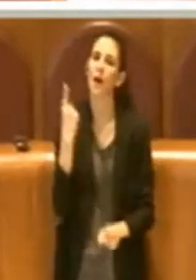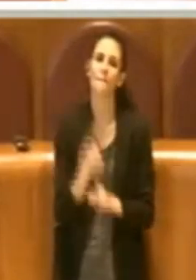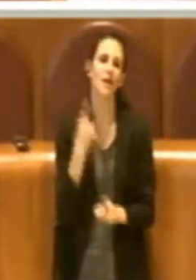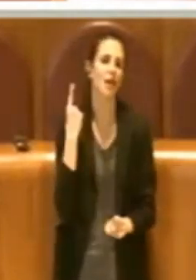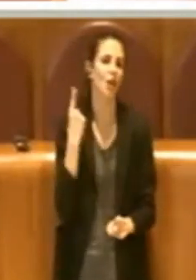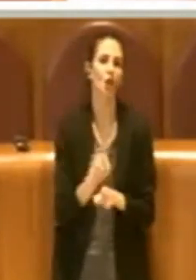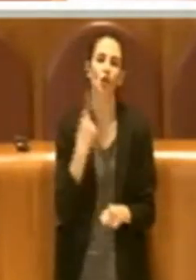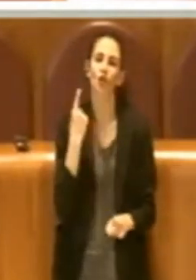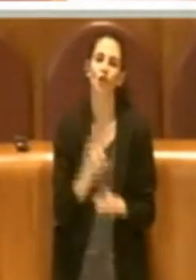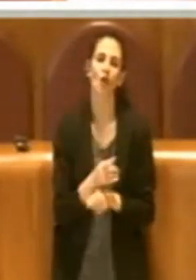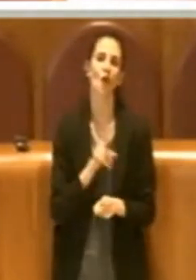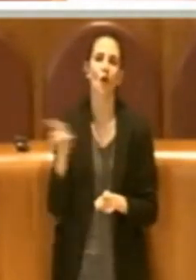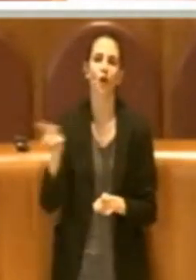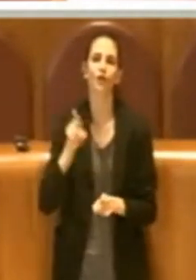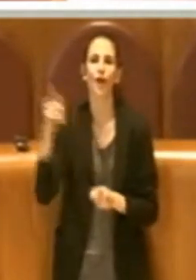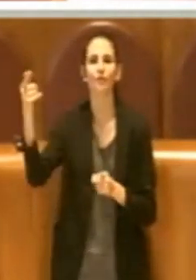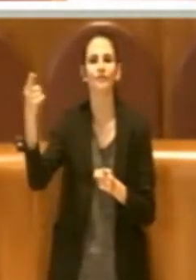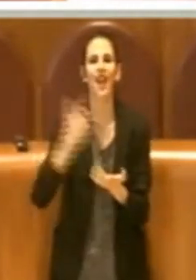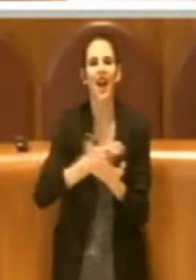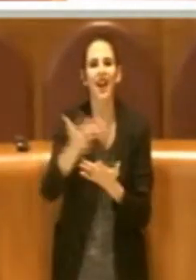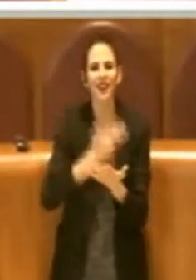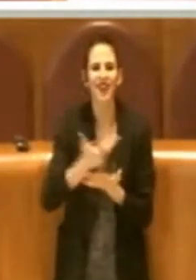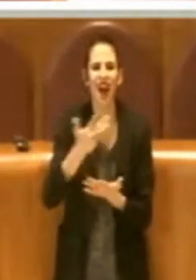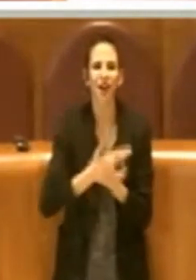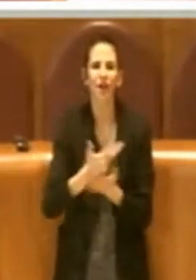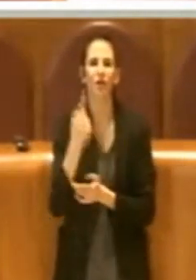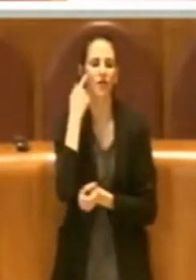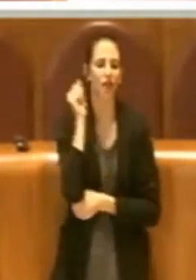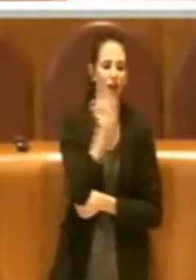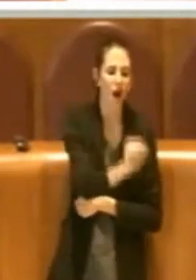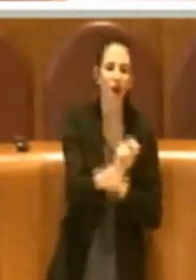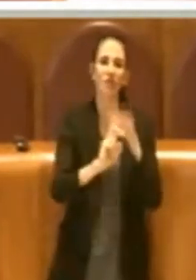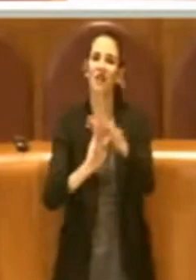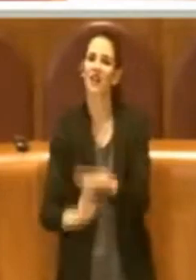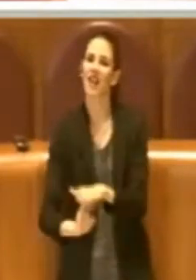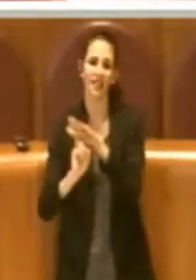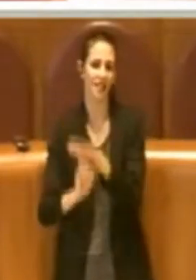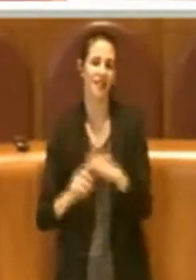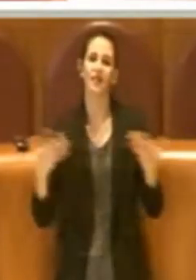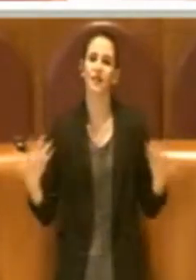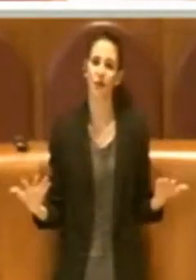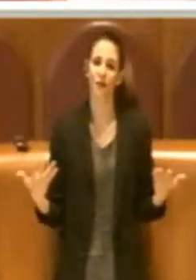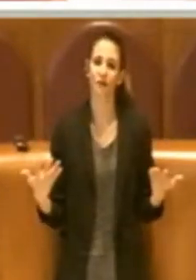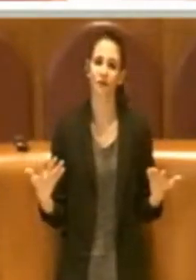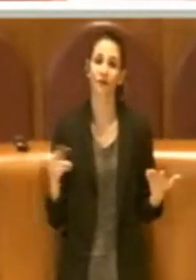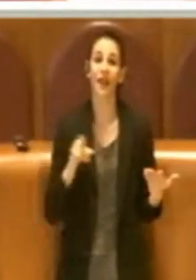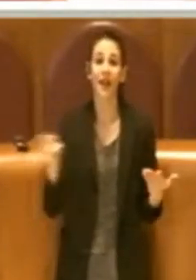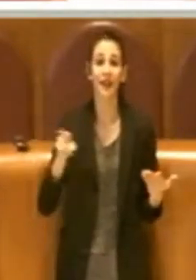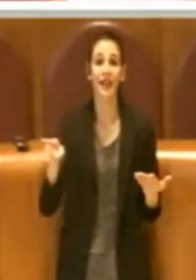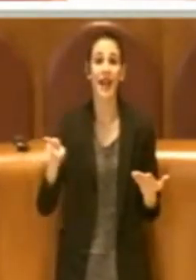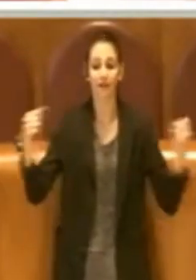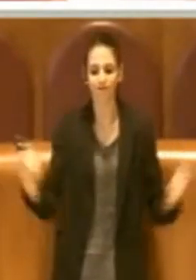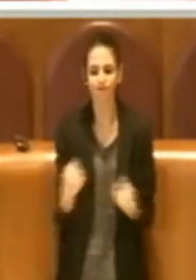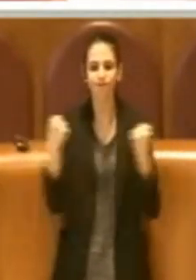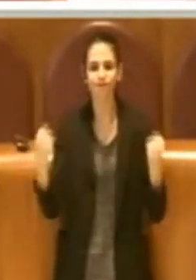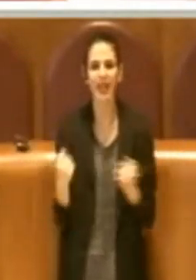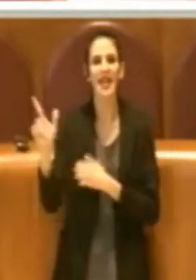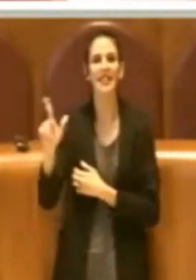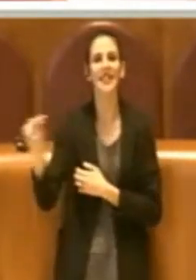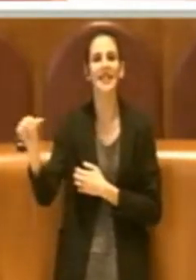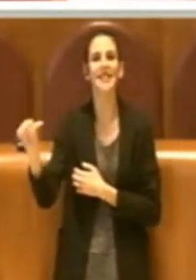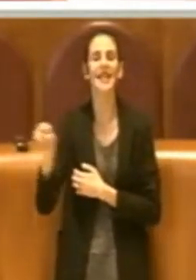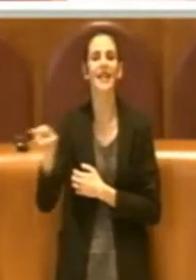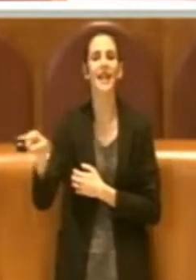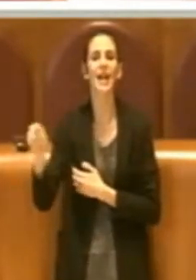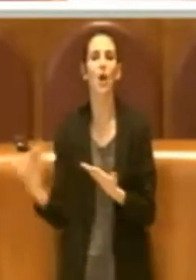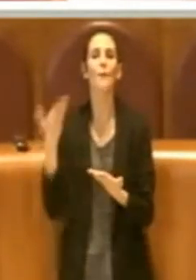testimonianze contro l'odio, contro il razzismo. L'iniziativa di Liliana Segre di una